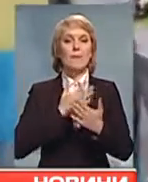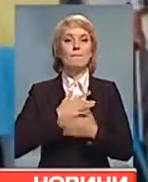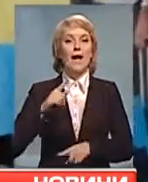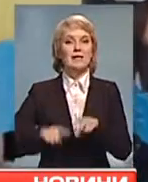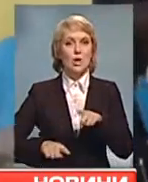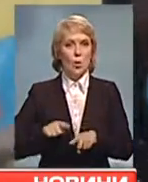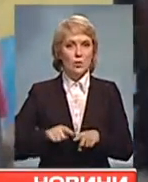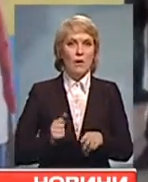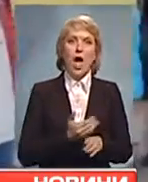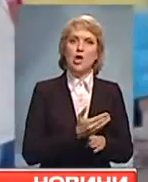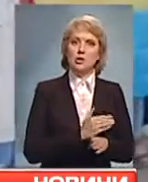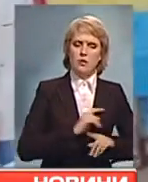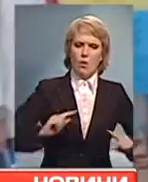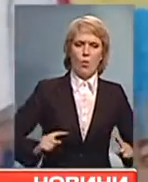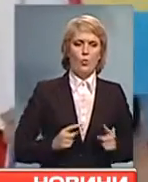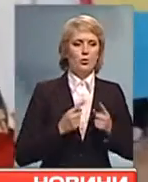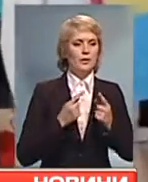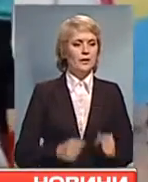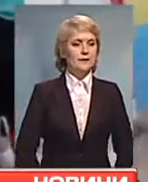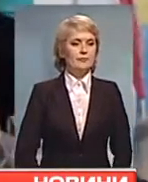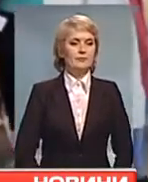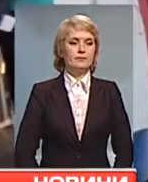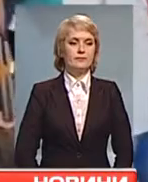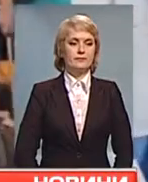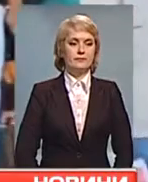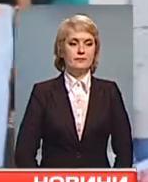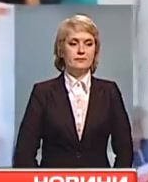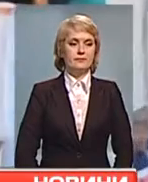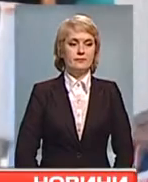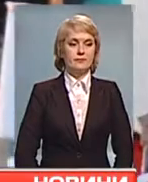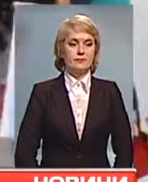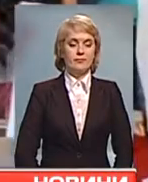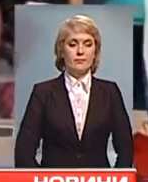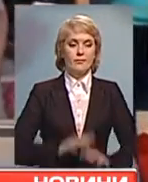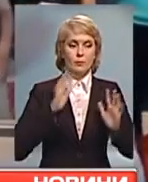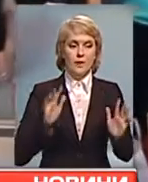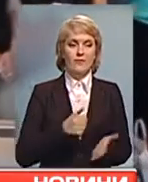а частина обурилася.